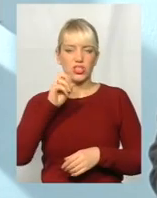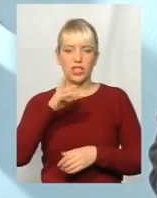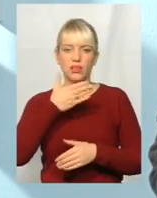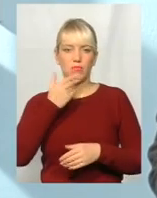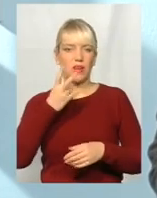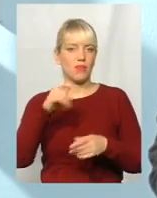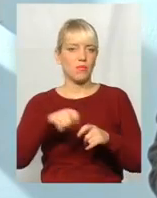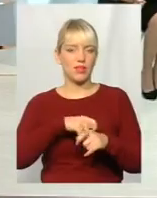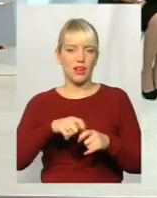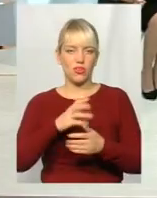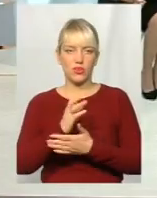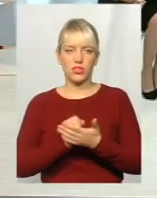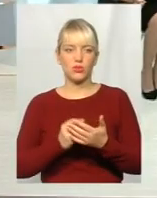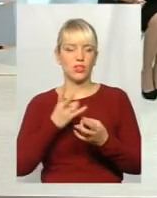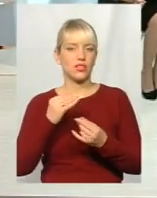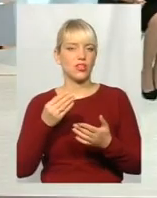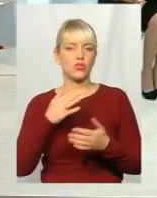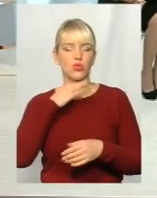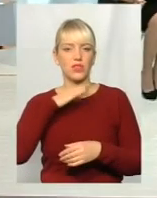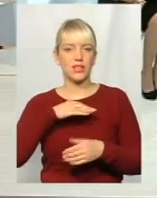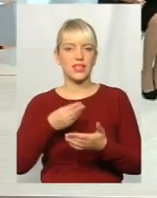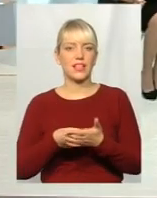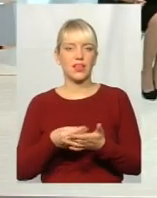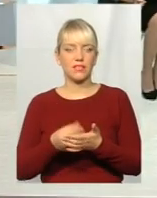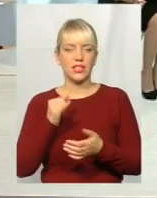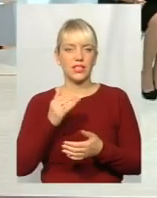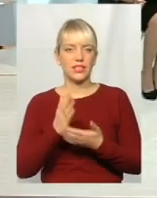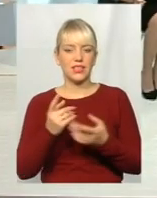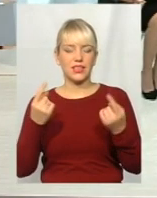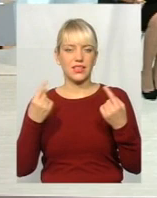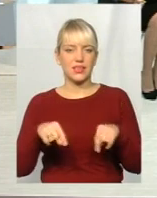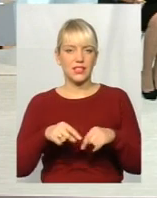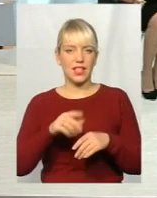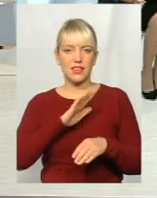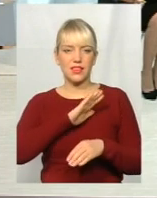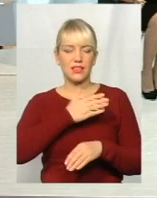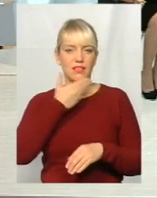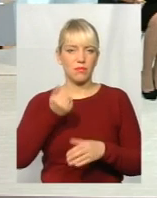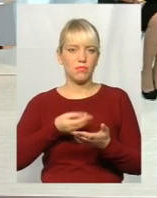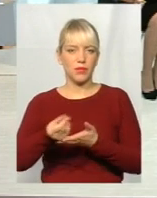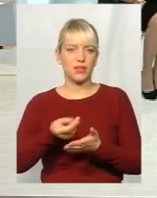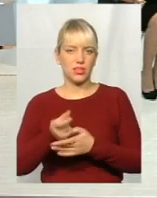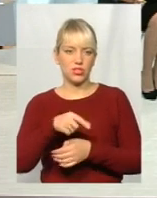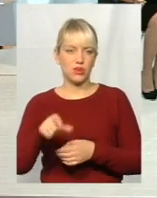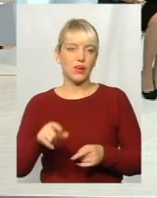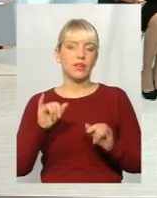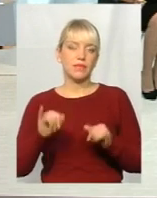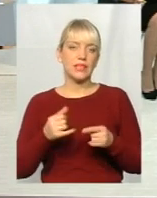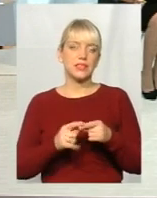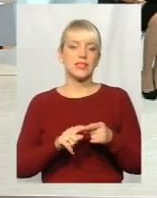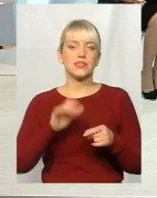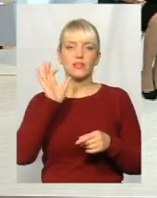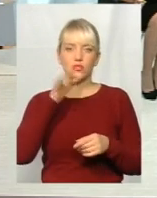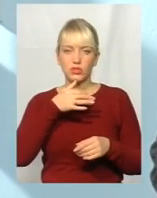матеріальним ресурсом, ні достатнім тарифом, і є криза неплатежів. Тобто це все дуже